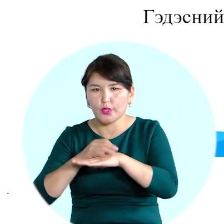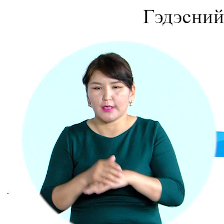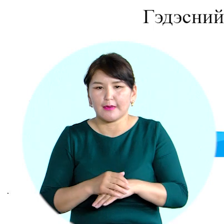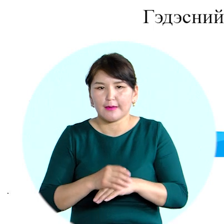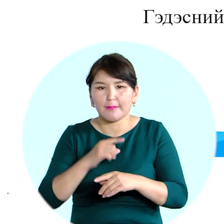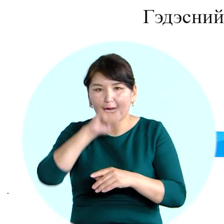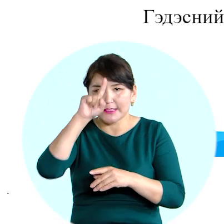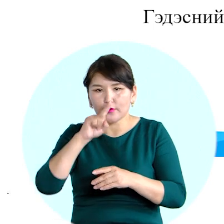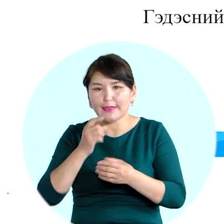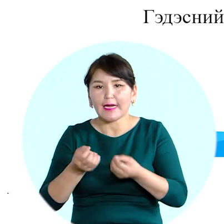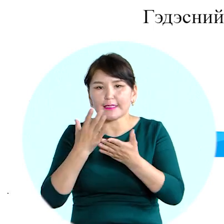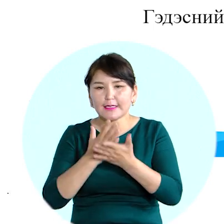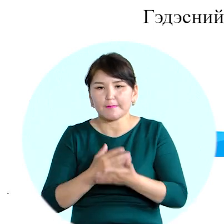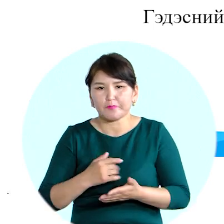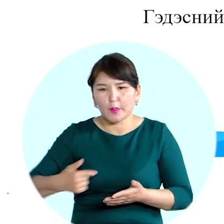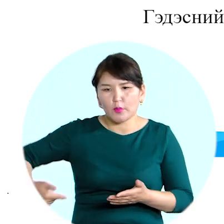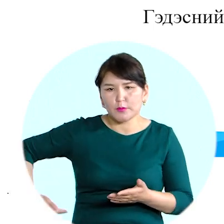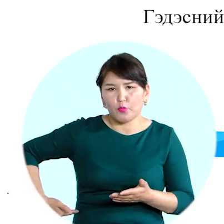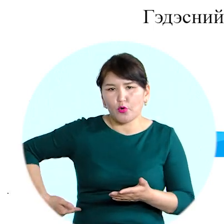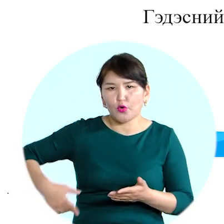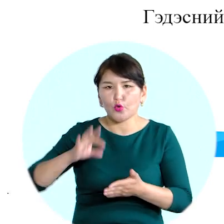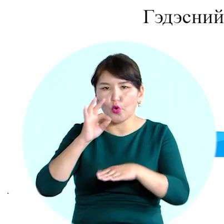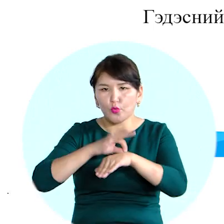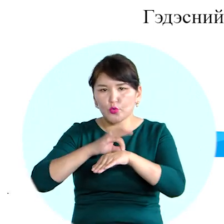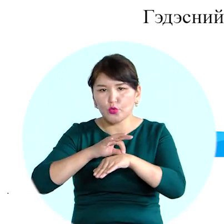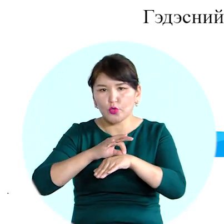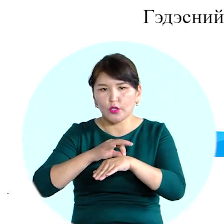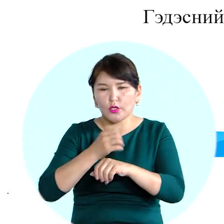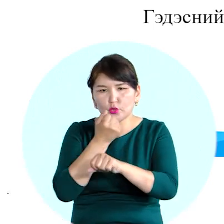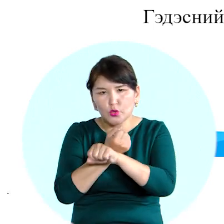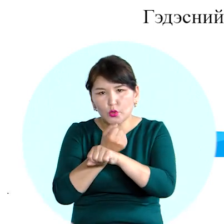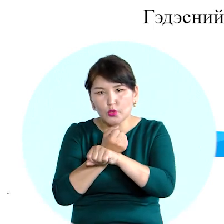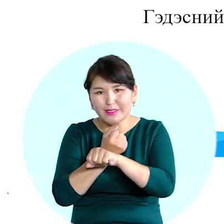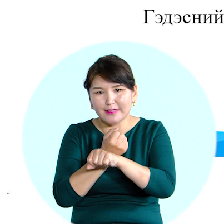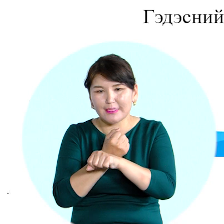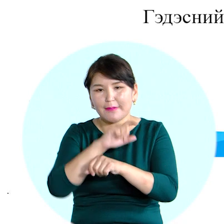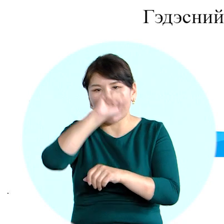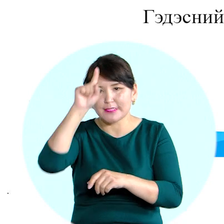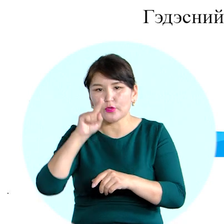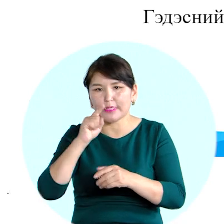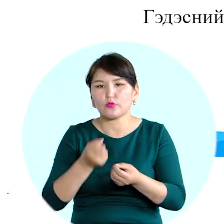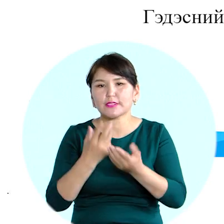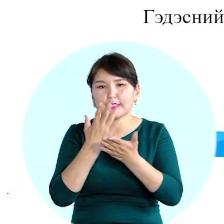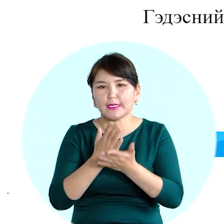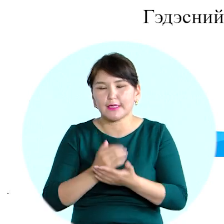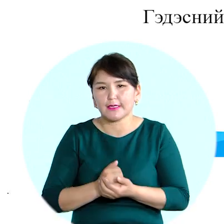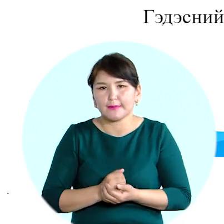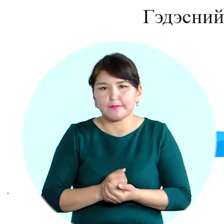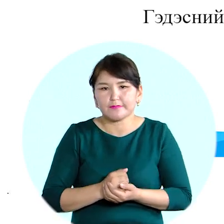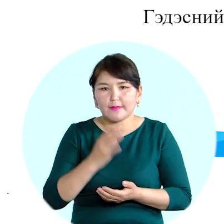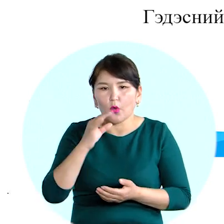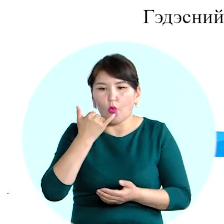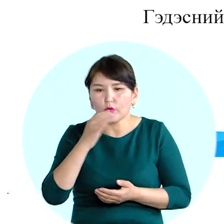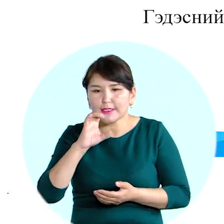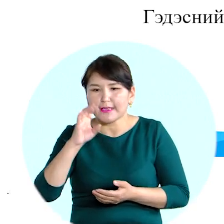фторын хэмжээ ихэс болоод шүд үүрэх, багаас болоод шүд соорох. За зарим эрсдлийн хэмжээ ихснээс болоод